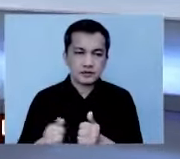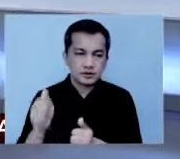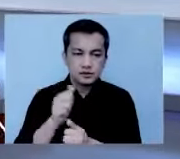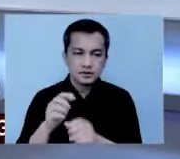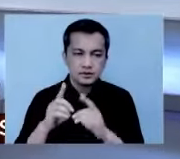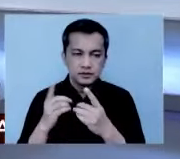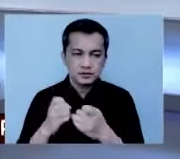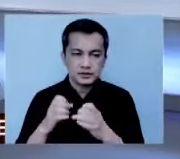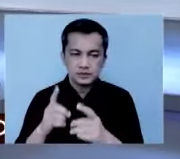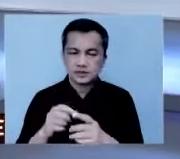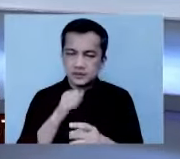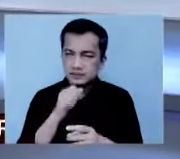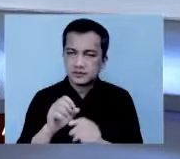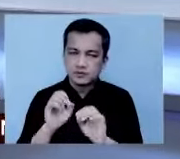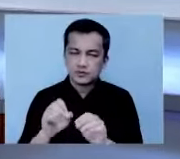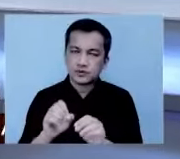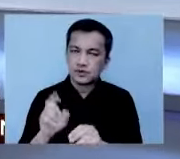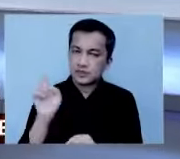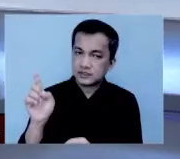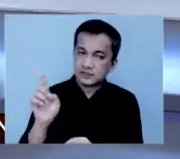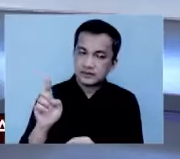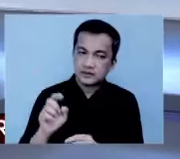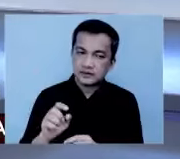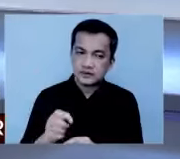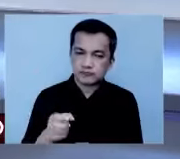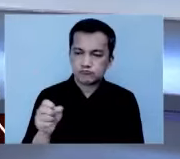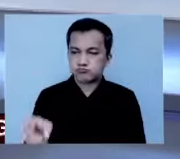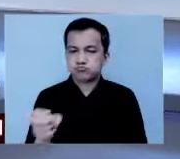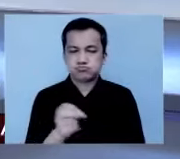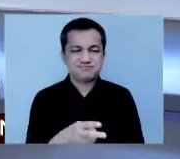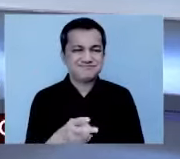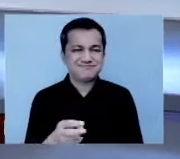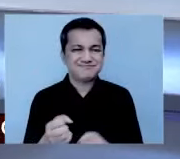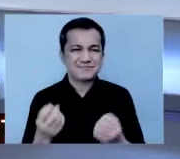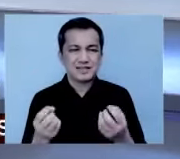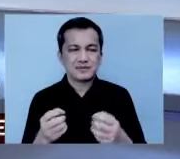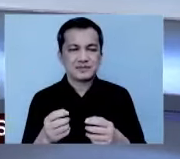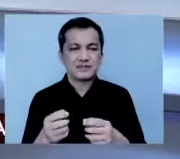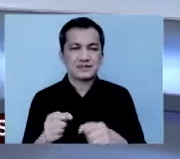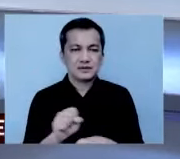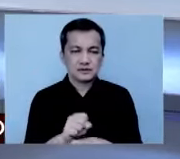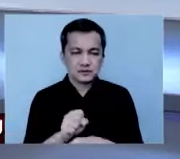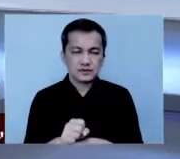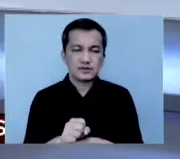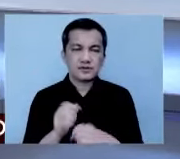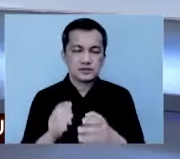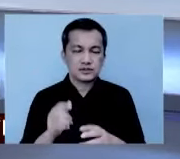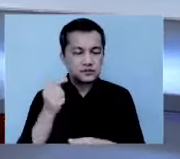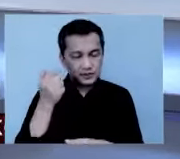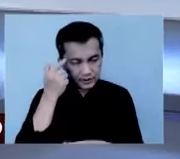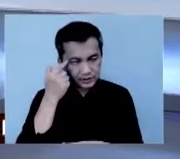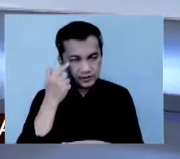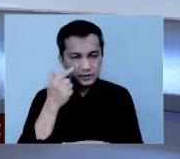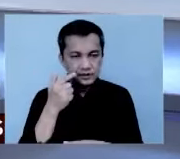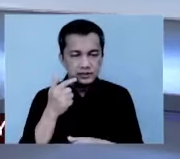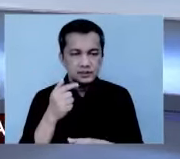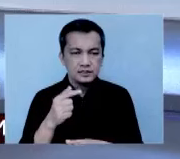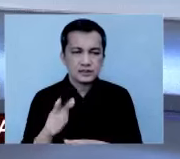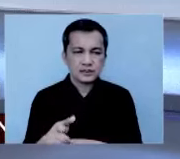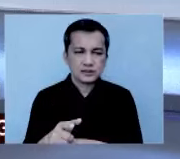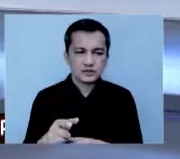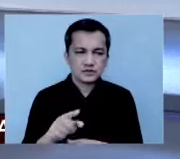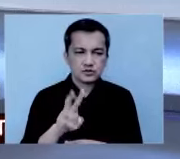po magturo. Siya po ay magmamando ng pinakamaraming empleyado sa gobyerno o maliit lamang sa kalahati ng